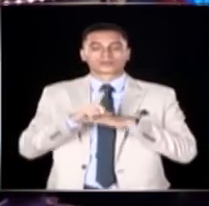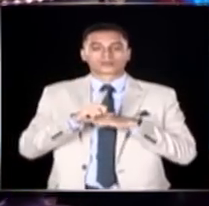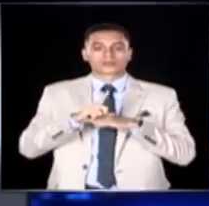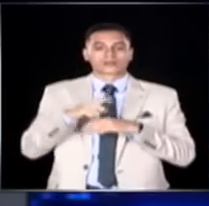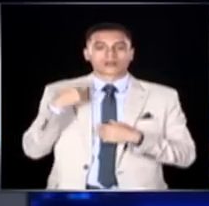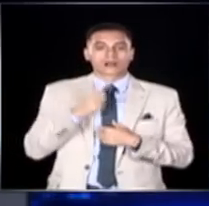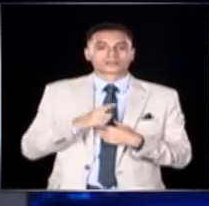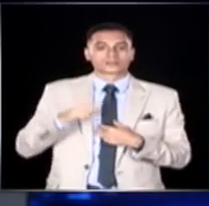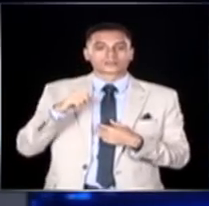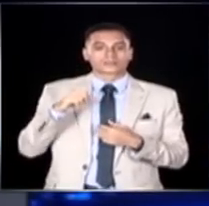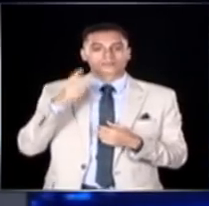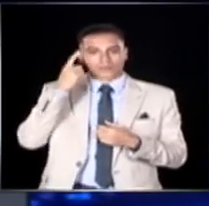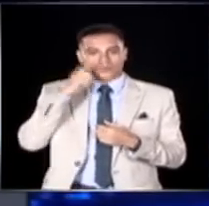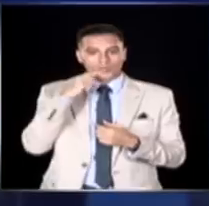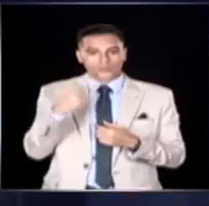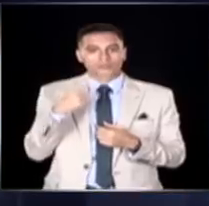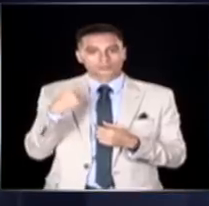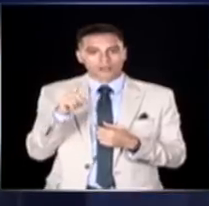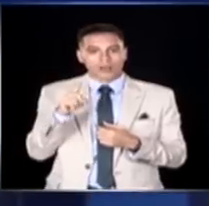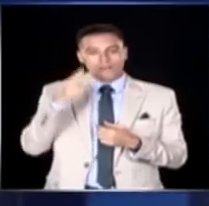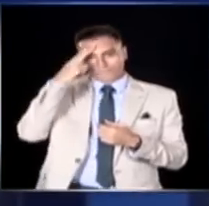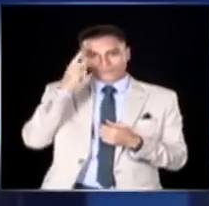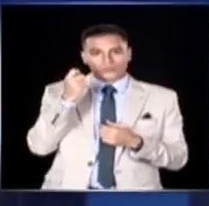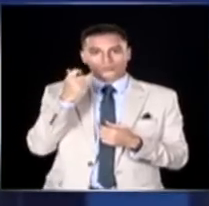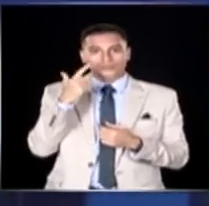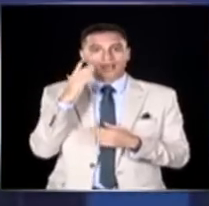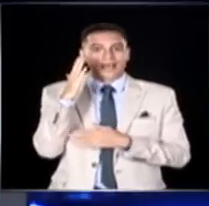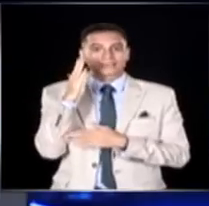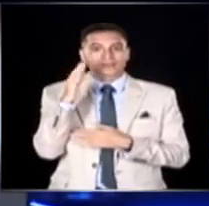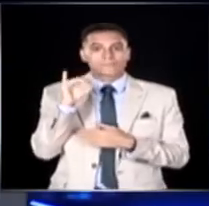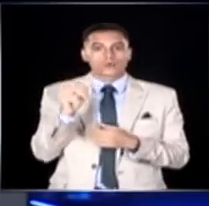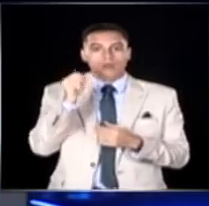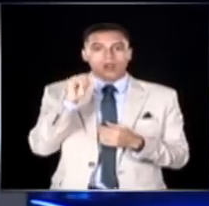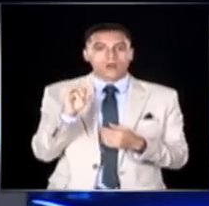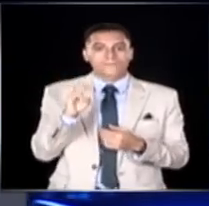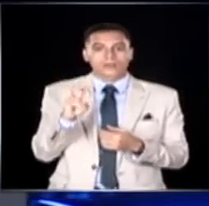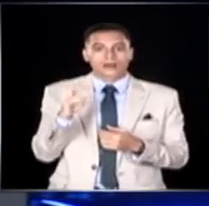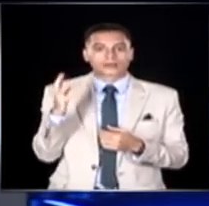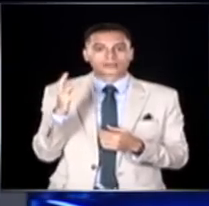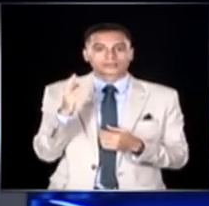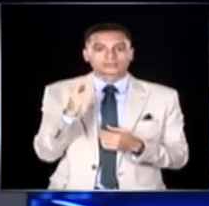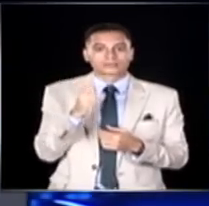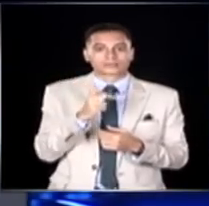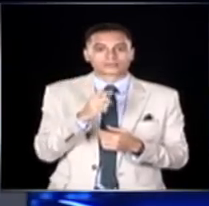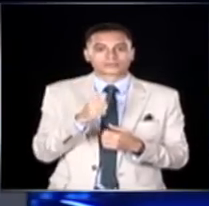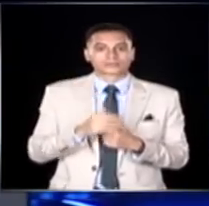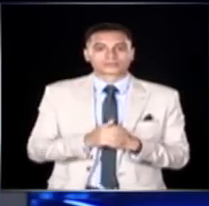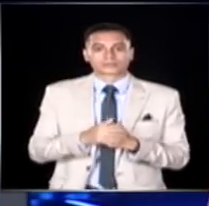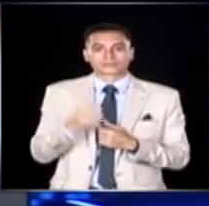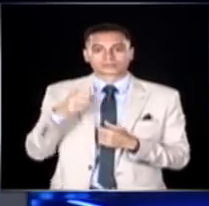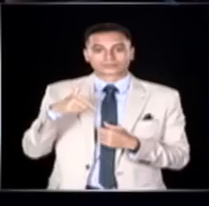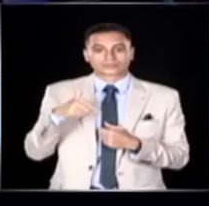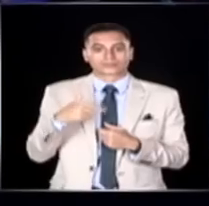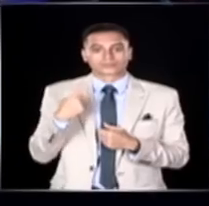إيفان الرهيب؟ روسيا. صح. كم عدد حروف كلمة مقاومة؟ مقاومة